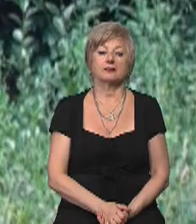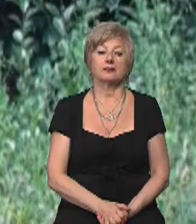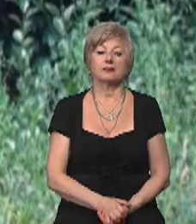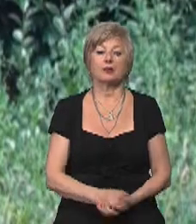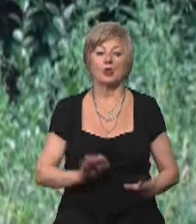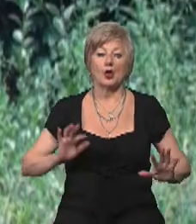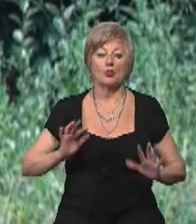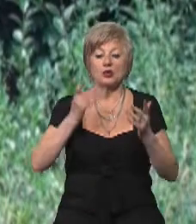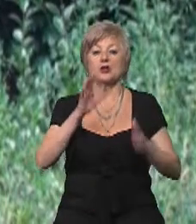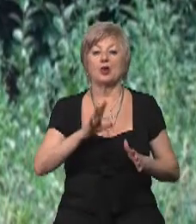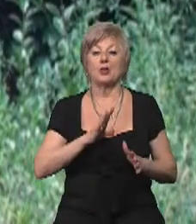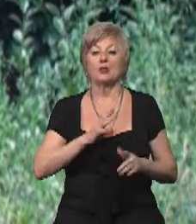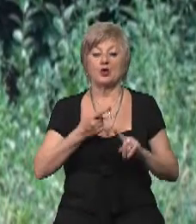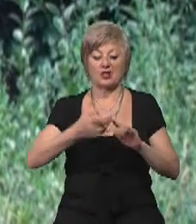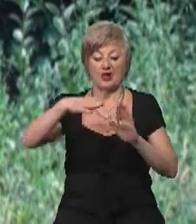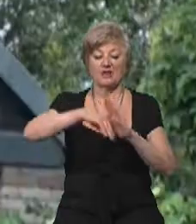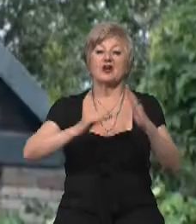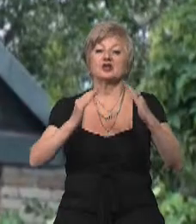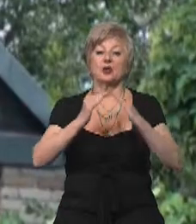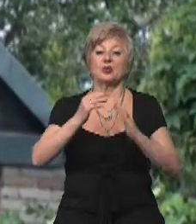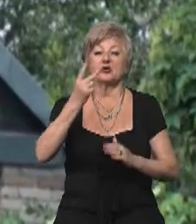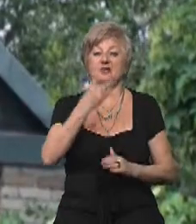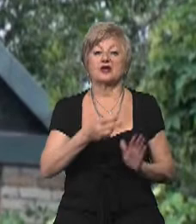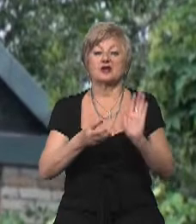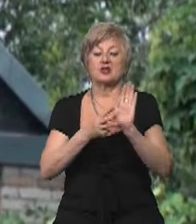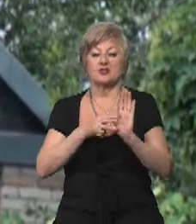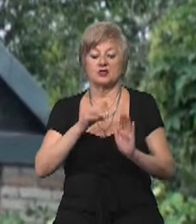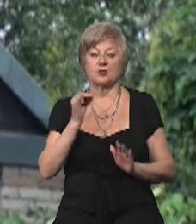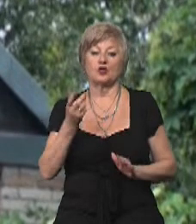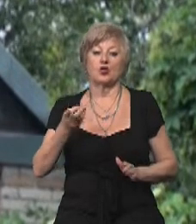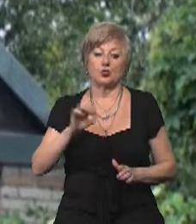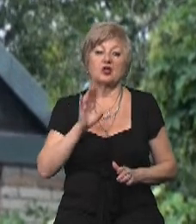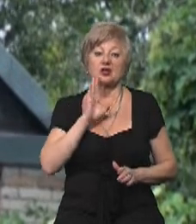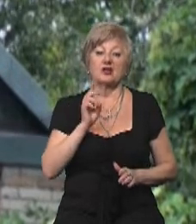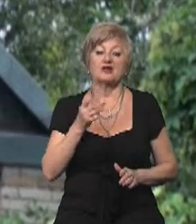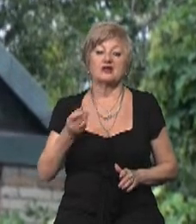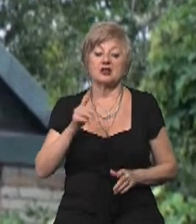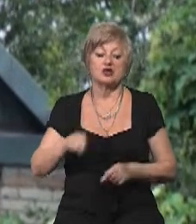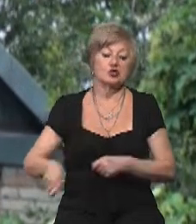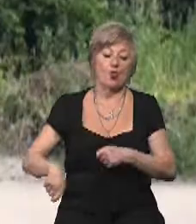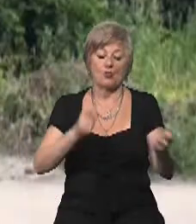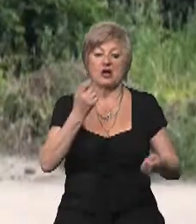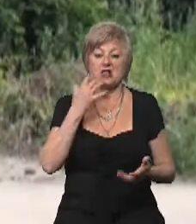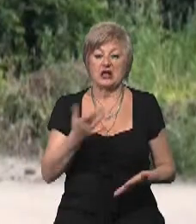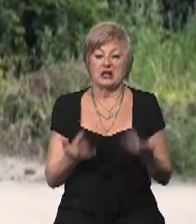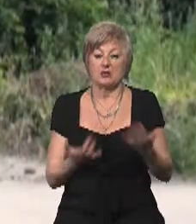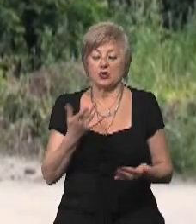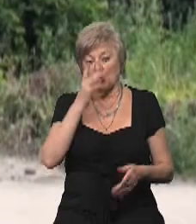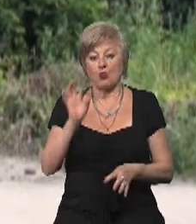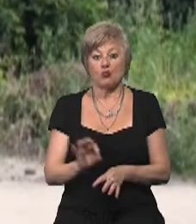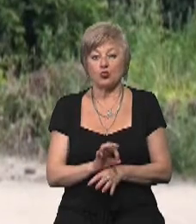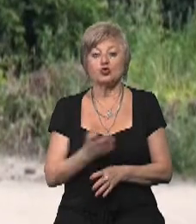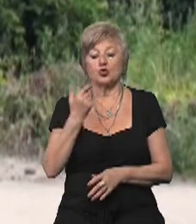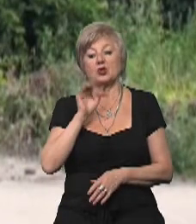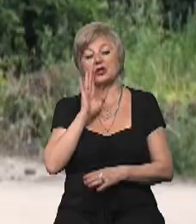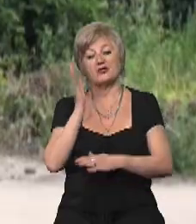Подія сталася ось у цьому будинку 28 липня. Дівчину Анастасію облив окропом її чоловік Дмитро, коли та